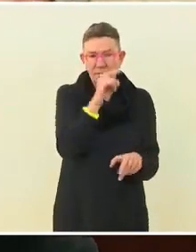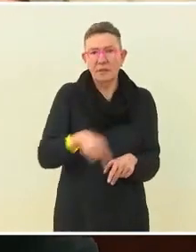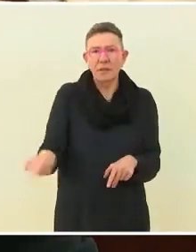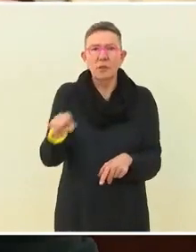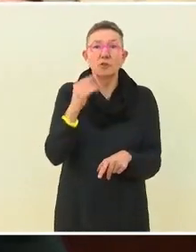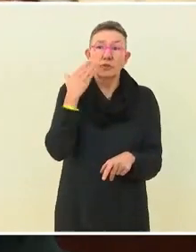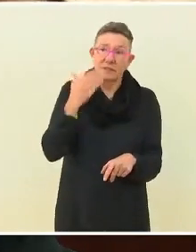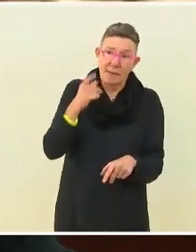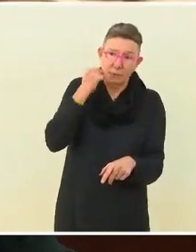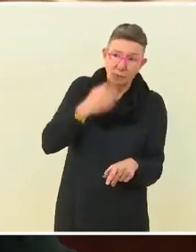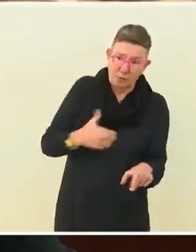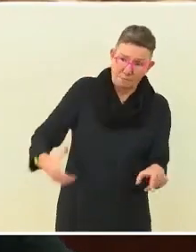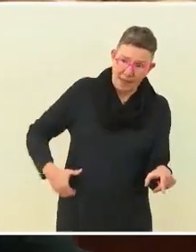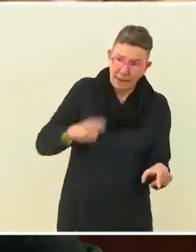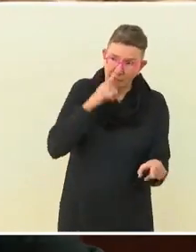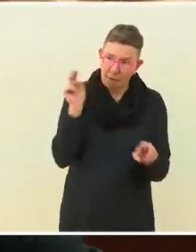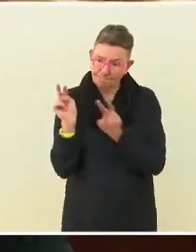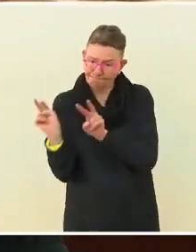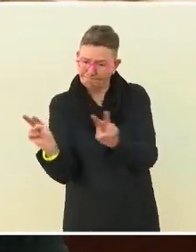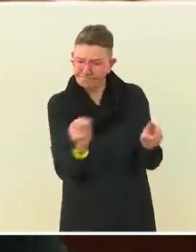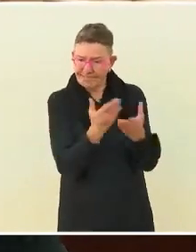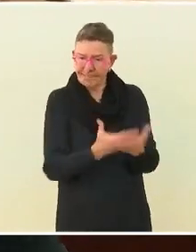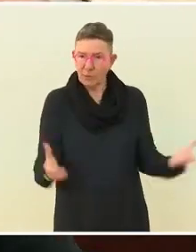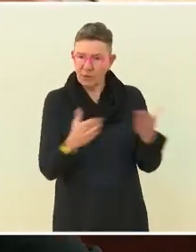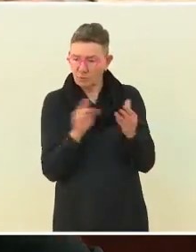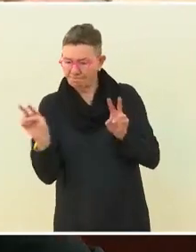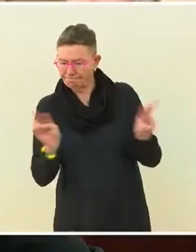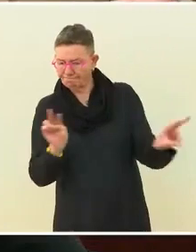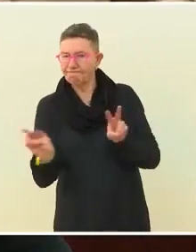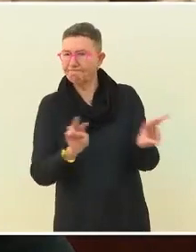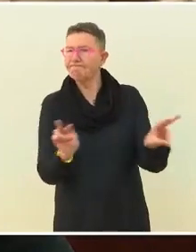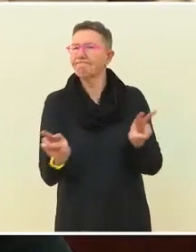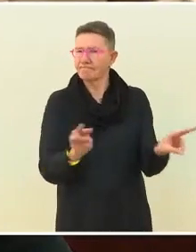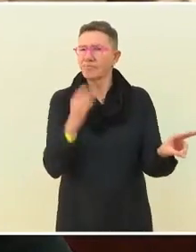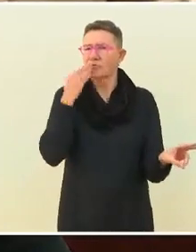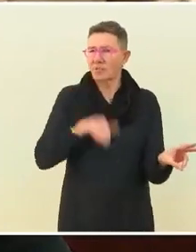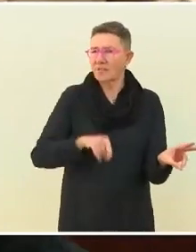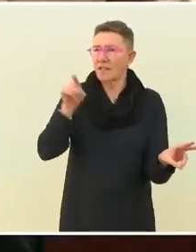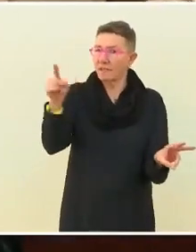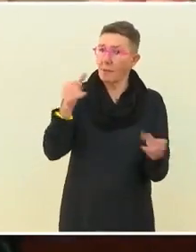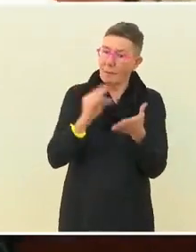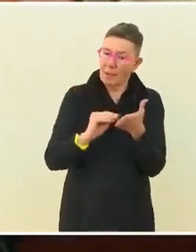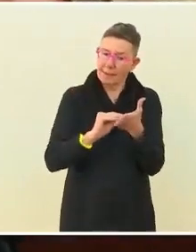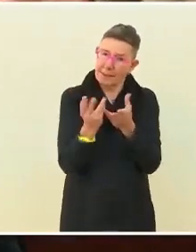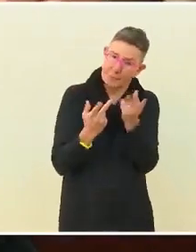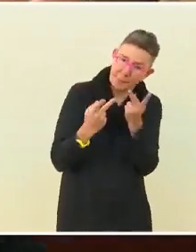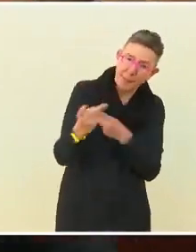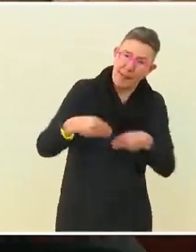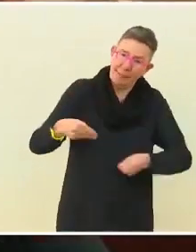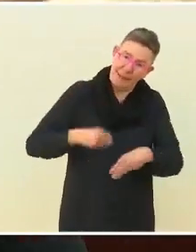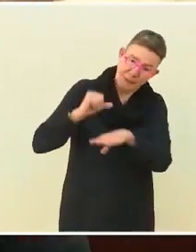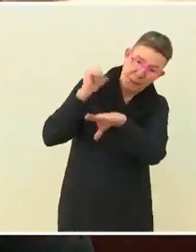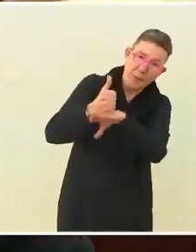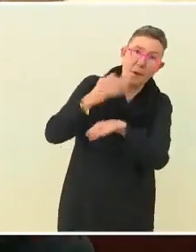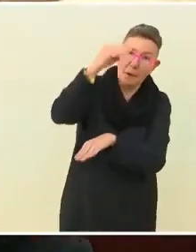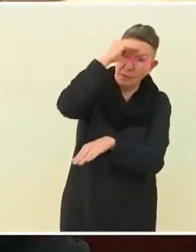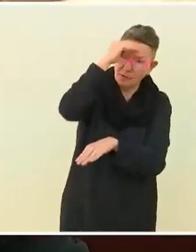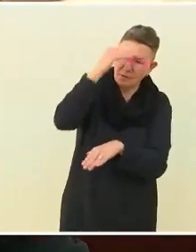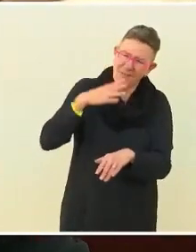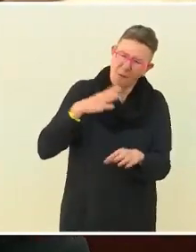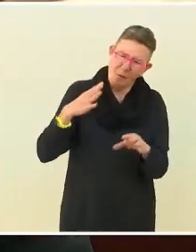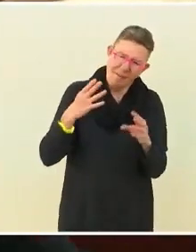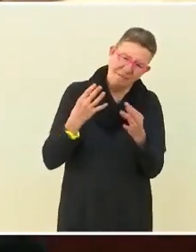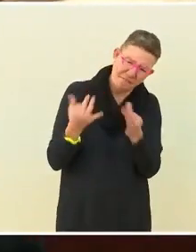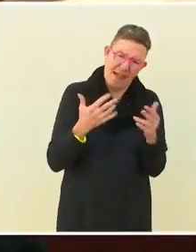suivez cette situation avec la plus grande attention et que vous avez écrit à la direction de la Poste afin qu'une analyse fine des